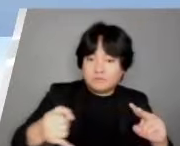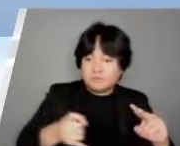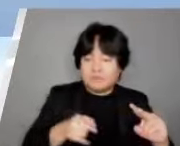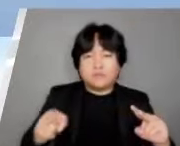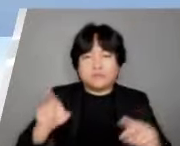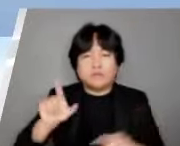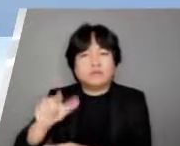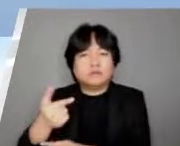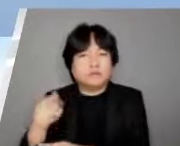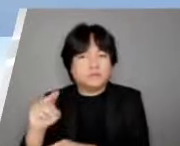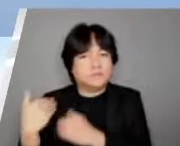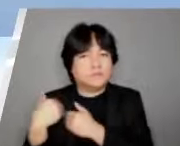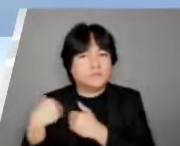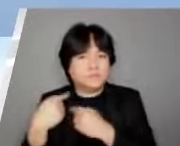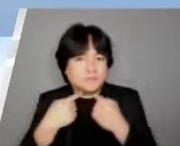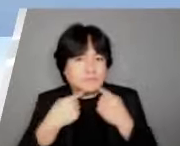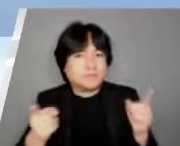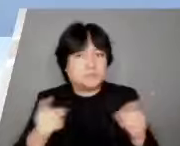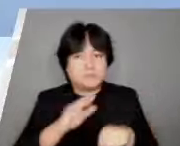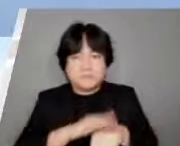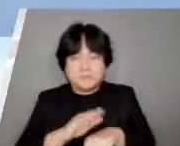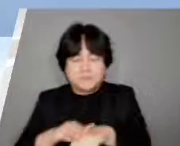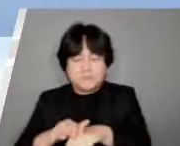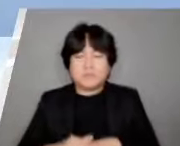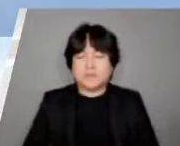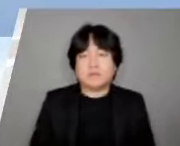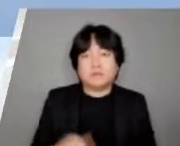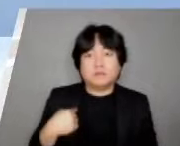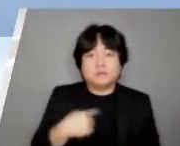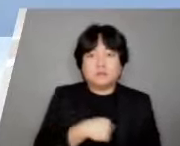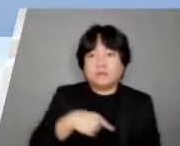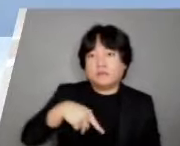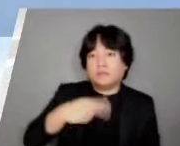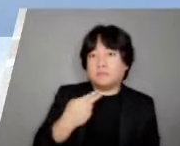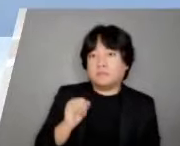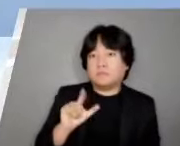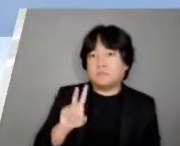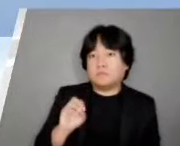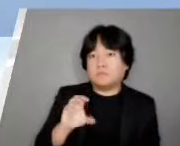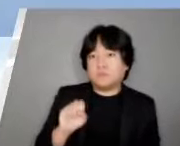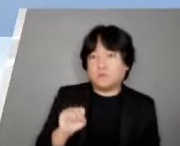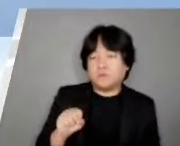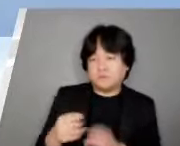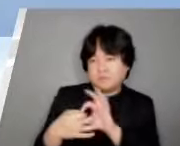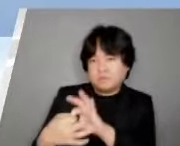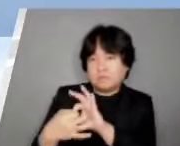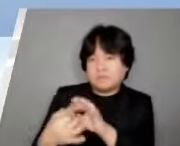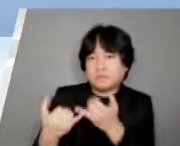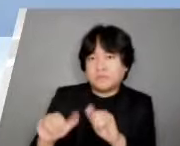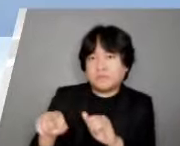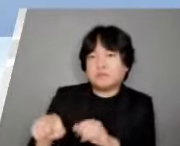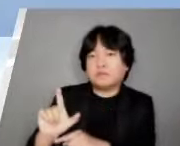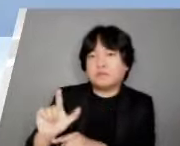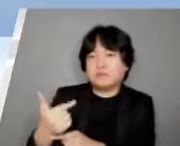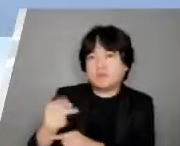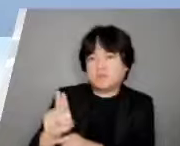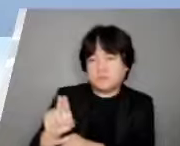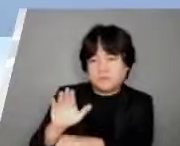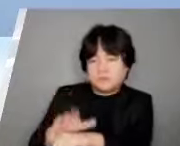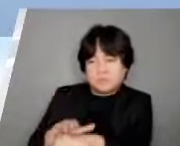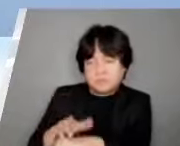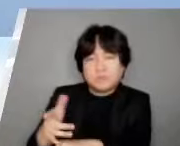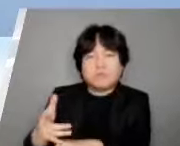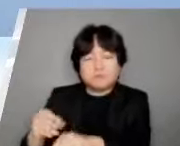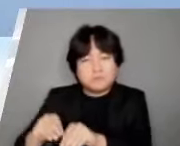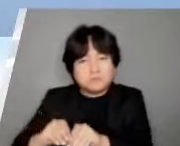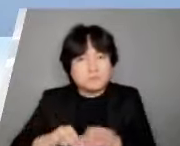nakipagugnayan sa sa LG para po ah ah ipaalam sa ating mga kababayan na bawal pong pumunta doon